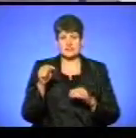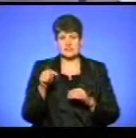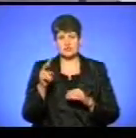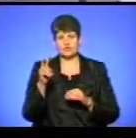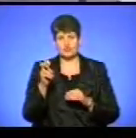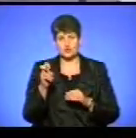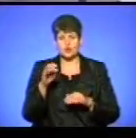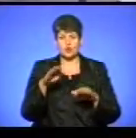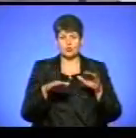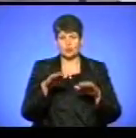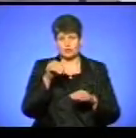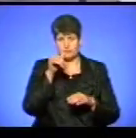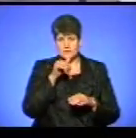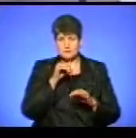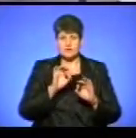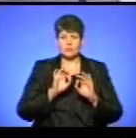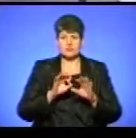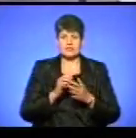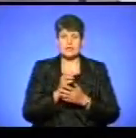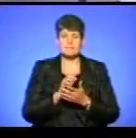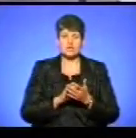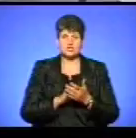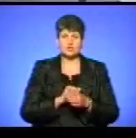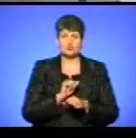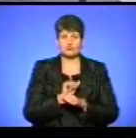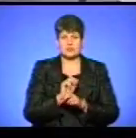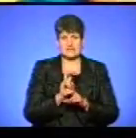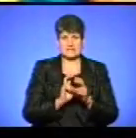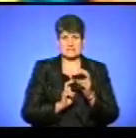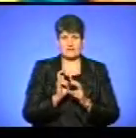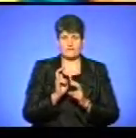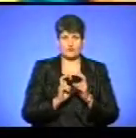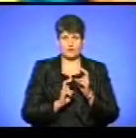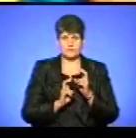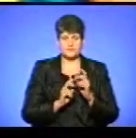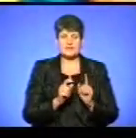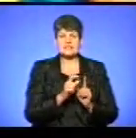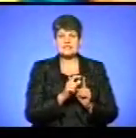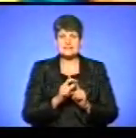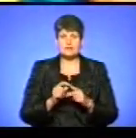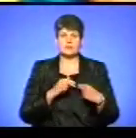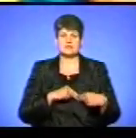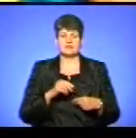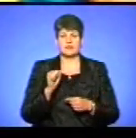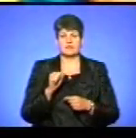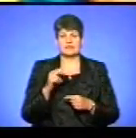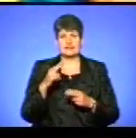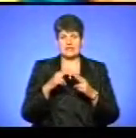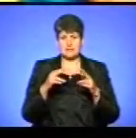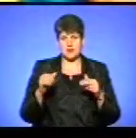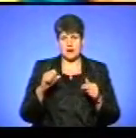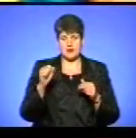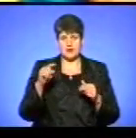на місяць. Вона пояснила причину зупинки заводу. Зі слів працівників «Дніпроазоту» на нараді, яка